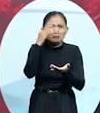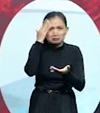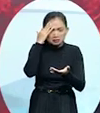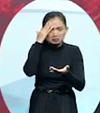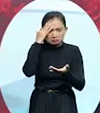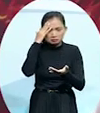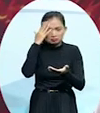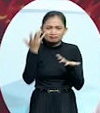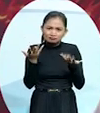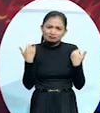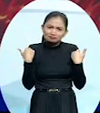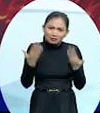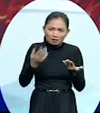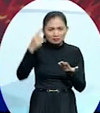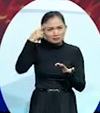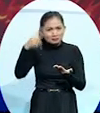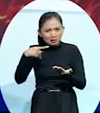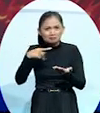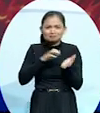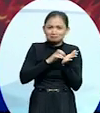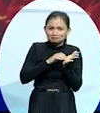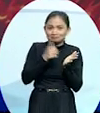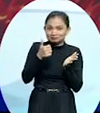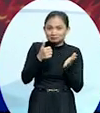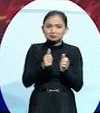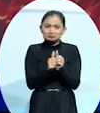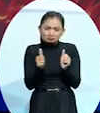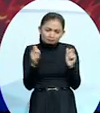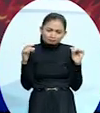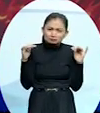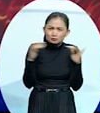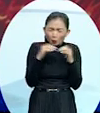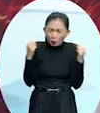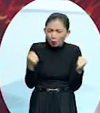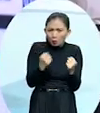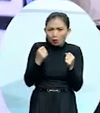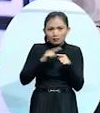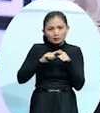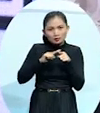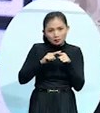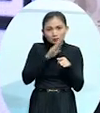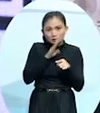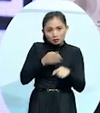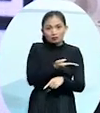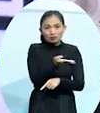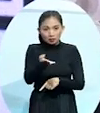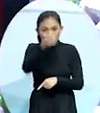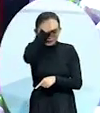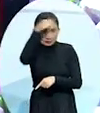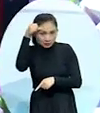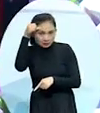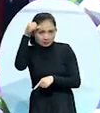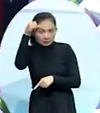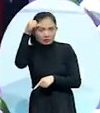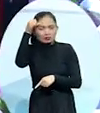rất nhiều cái giải pháp công nghệ. Ban tổ chức đã rất là nỗ lực trong cái câu chuyện là làm sao đem lại cái giá trị thực tiễn nhất cho các bạn sinh viên đây. Kết nối rất là